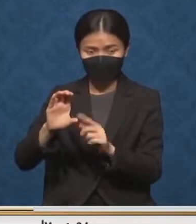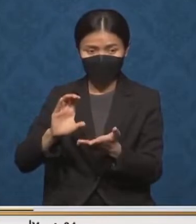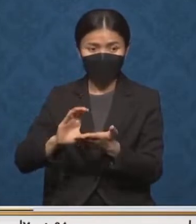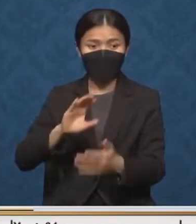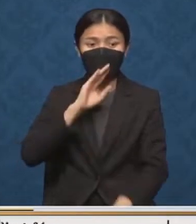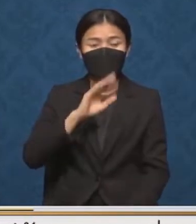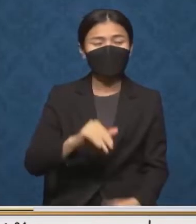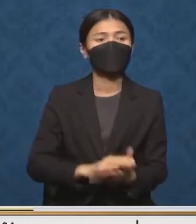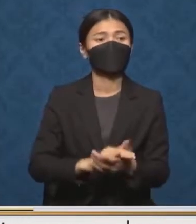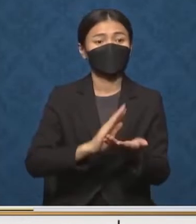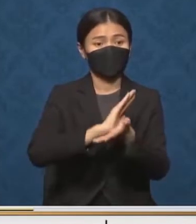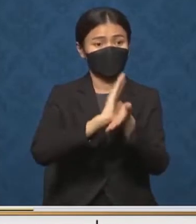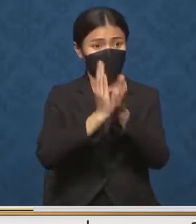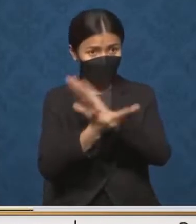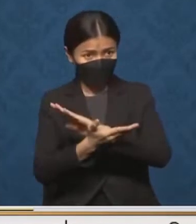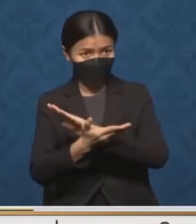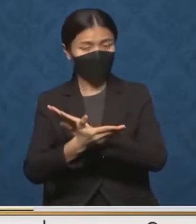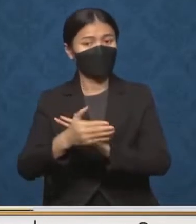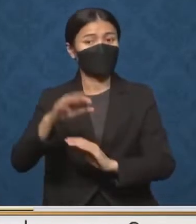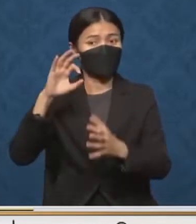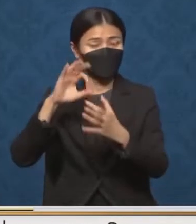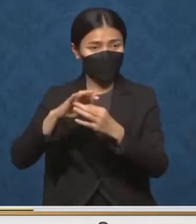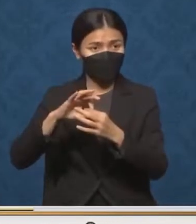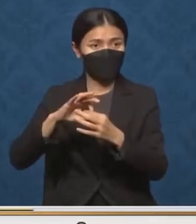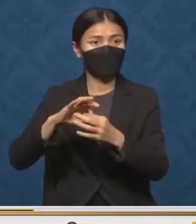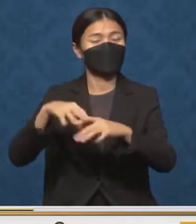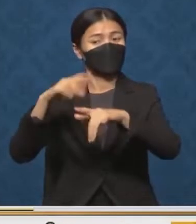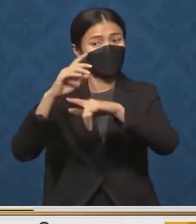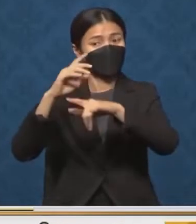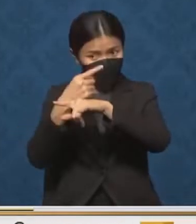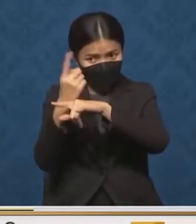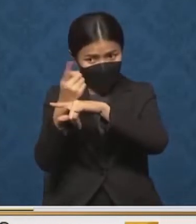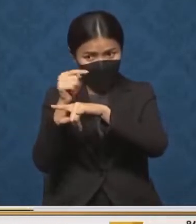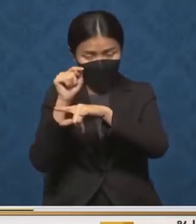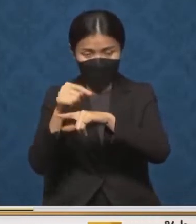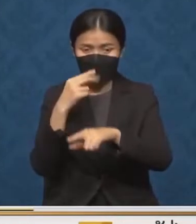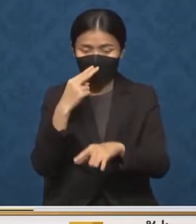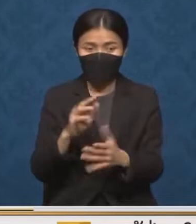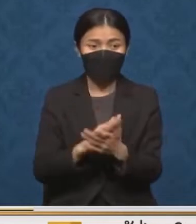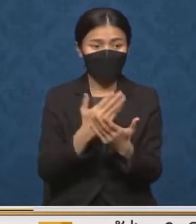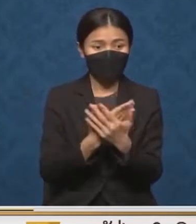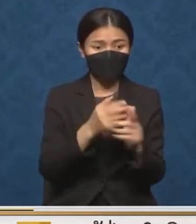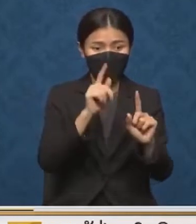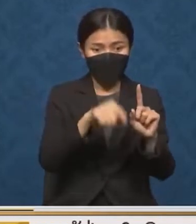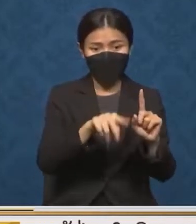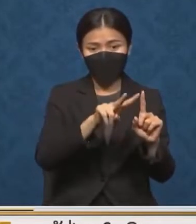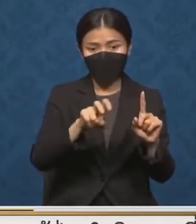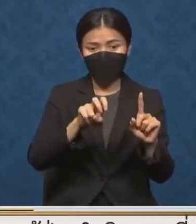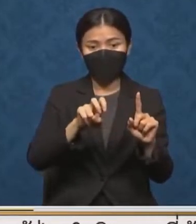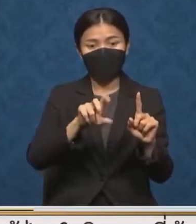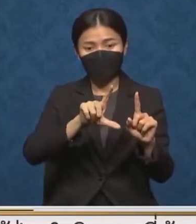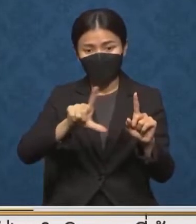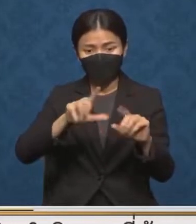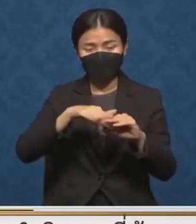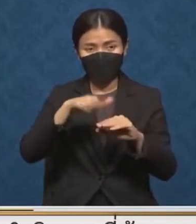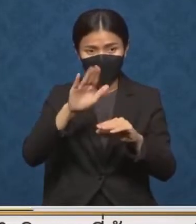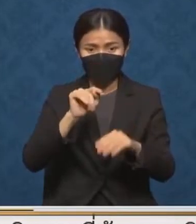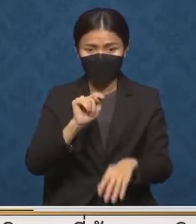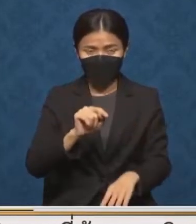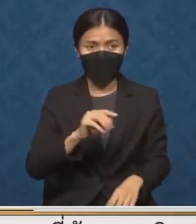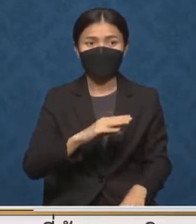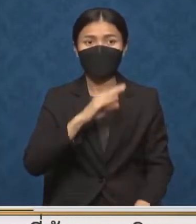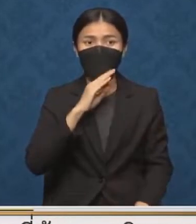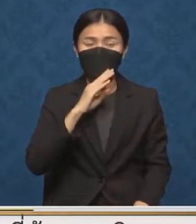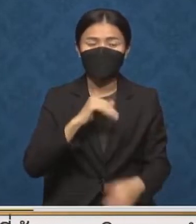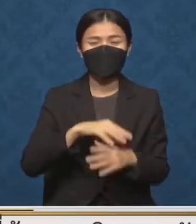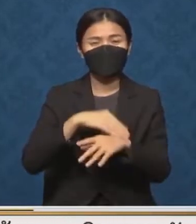วยเฮลิคอปเตอร์ไม่ว่จะแ่งโดยสตวนใดก็ตามเงิจำนวน 1,200 กวล้บาทนี้ต่อให้บนท